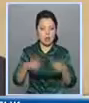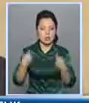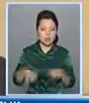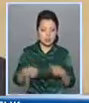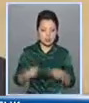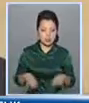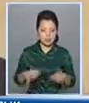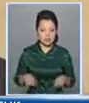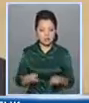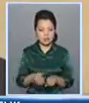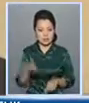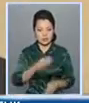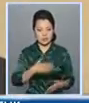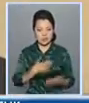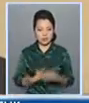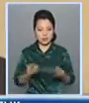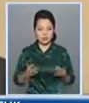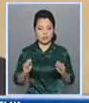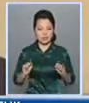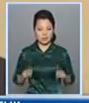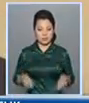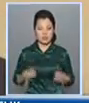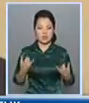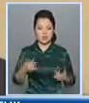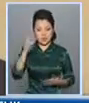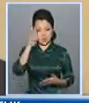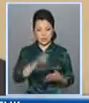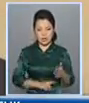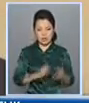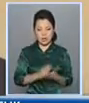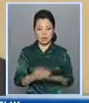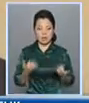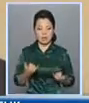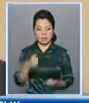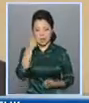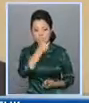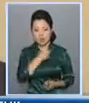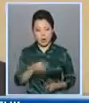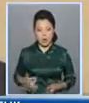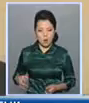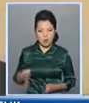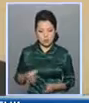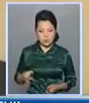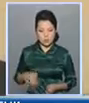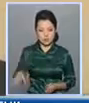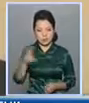сатуға бәрімізге мүмкіншілік бар. Соған енді сенеміз, биылғы жыл осы облыс